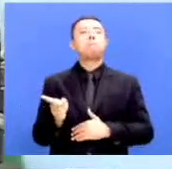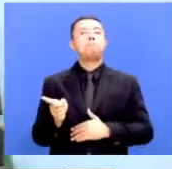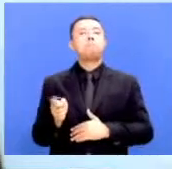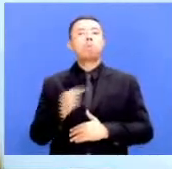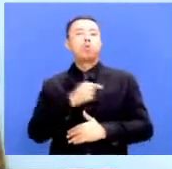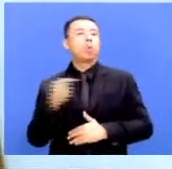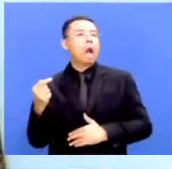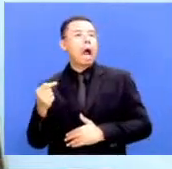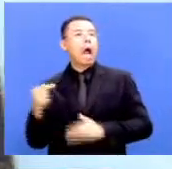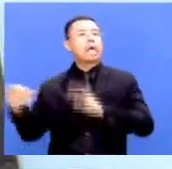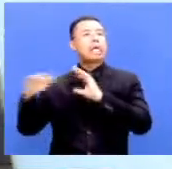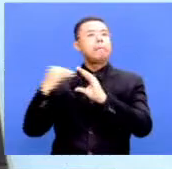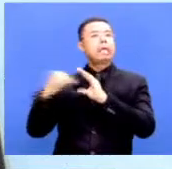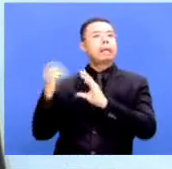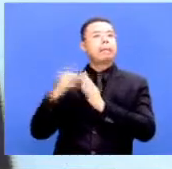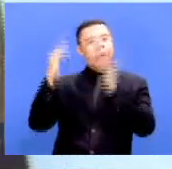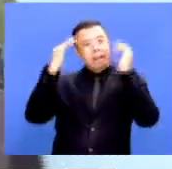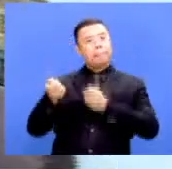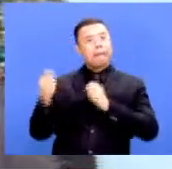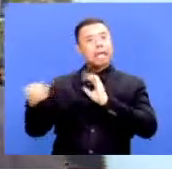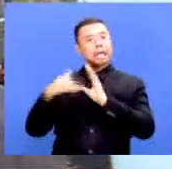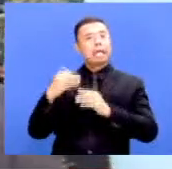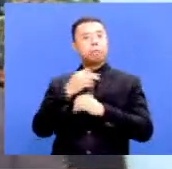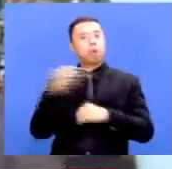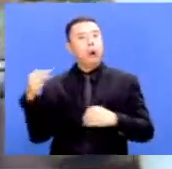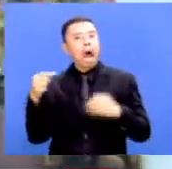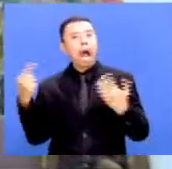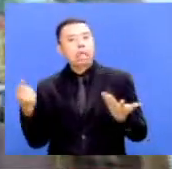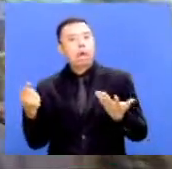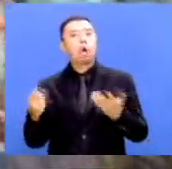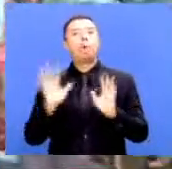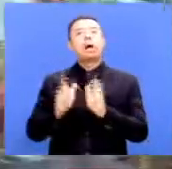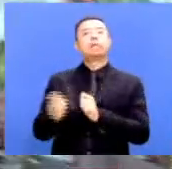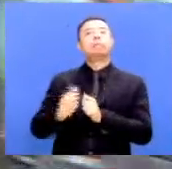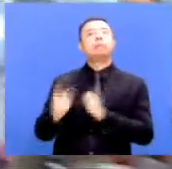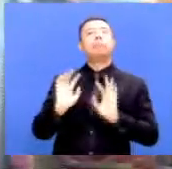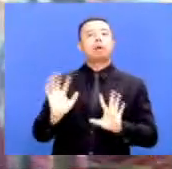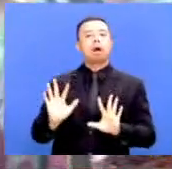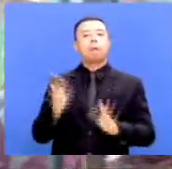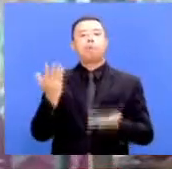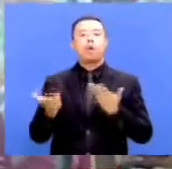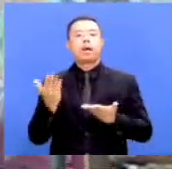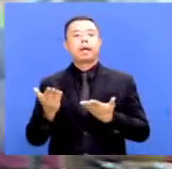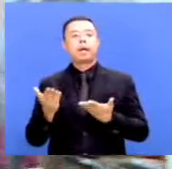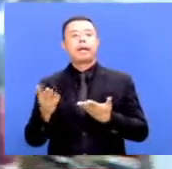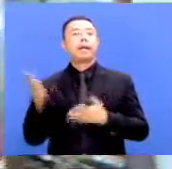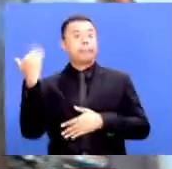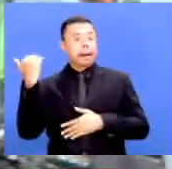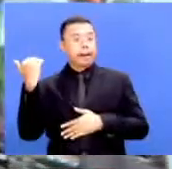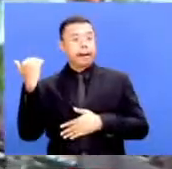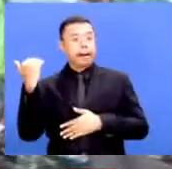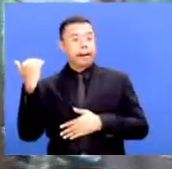kurangnya pasokannya gitu dari pertaniannya atau mungkin tingginya permintaan nih, Bang? Mungkin ya karena faktor kemarin